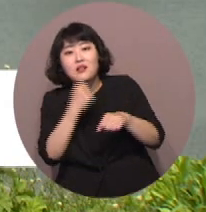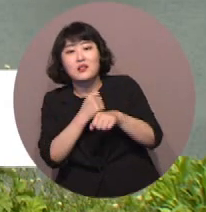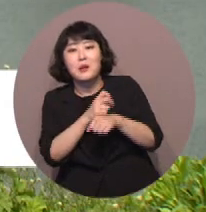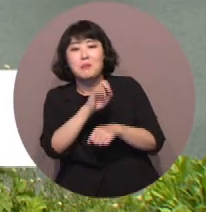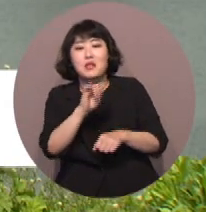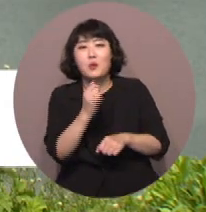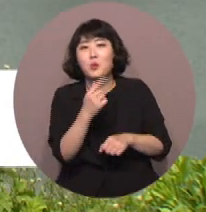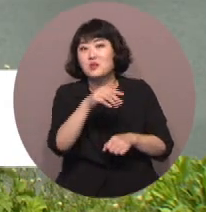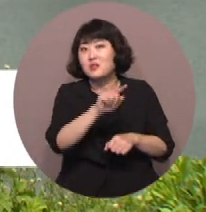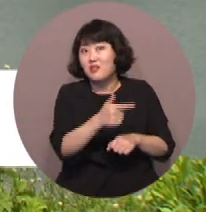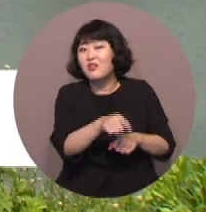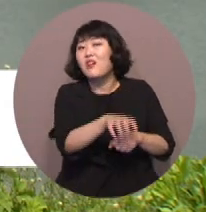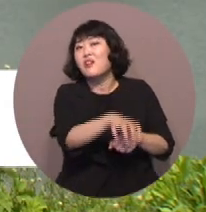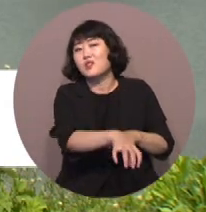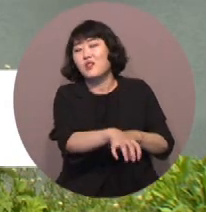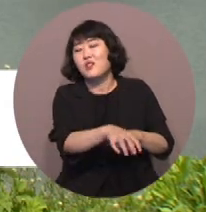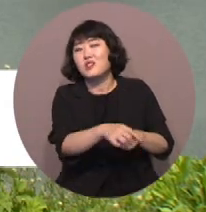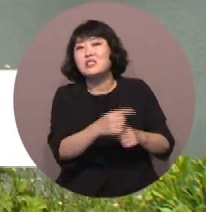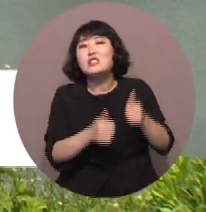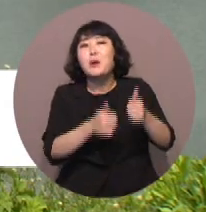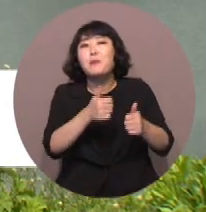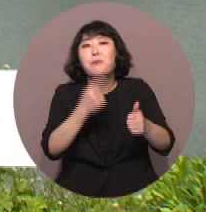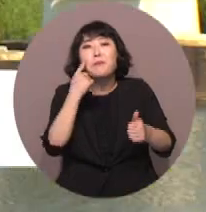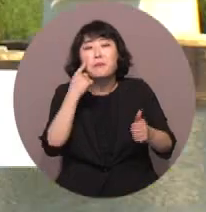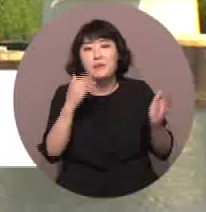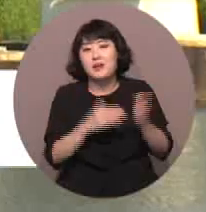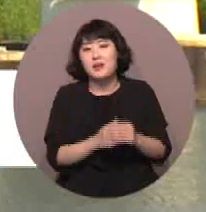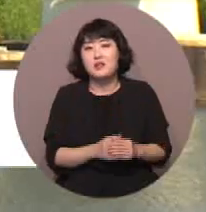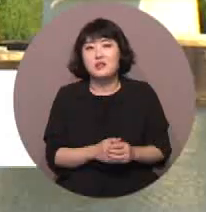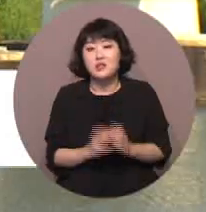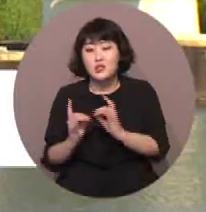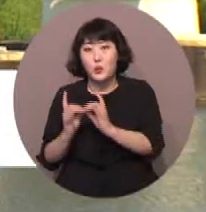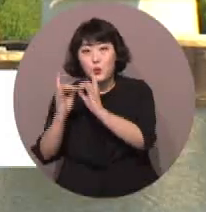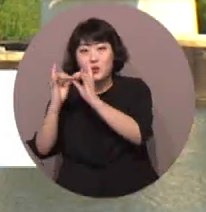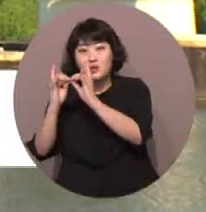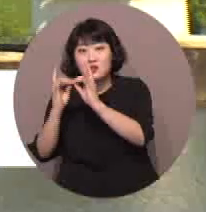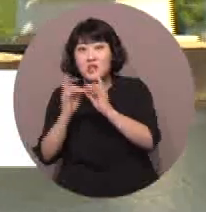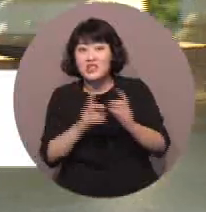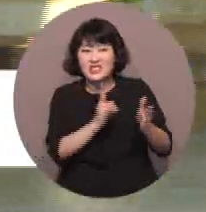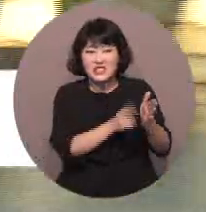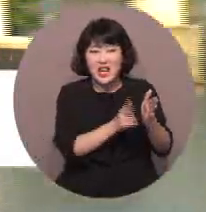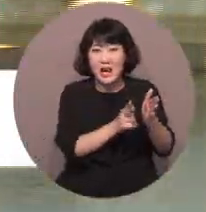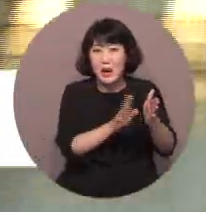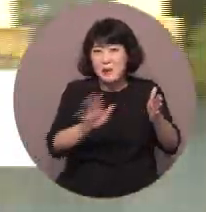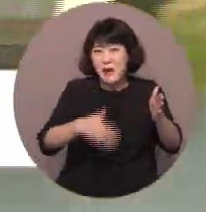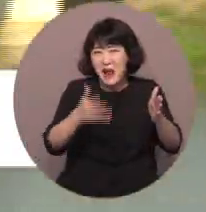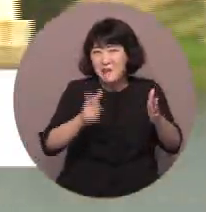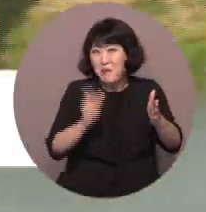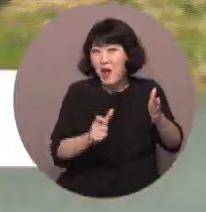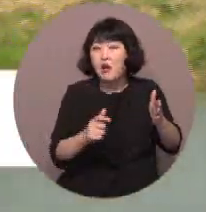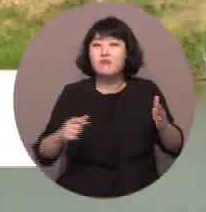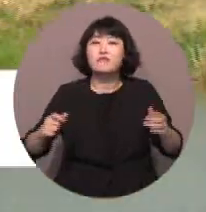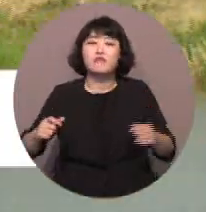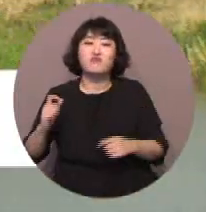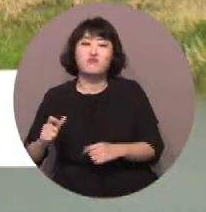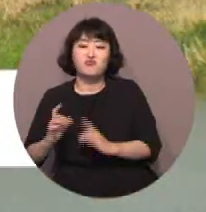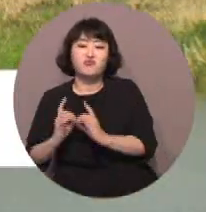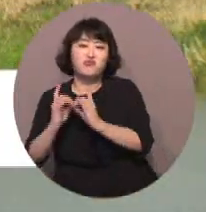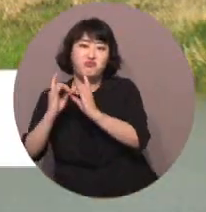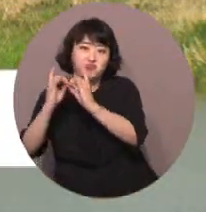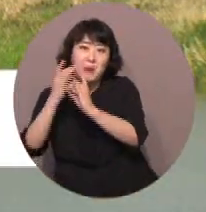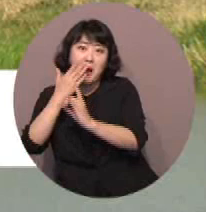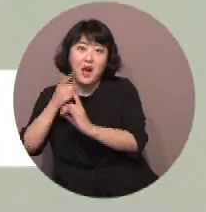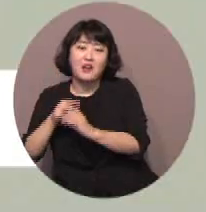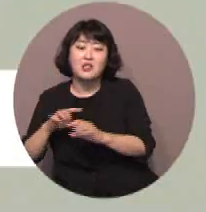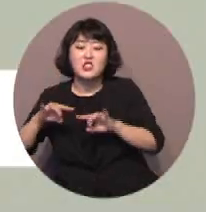시연회를 통해 공개했습니다 투입된 드론은 선로에서 발생하는 강한 바람에도 견딜 수 있는데다